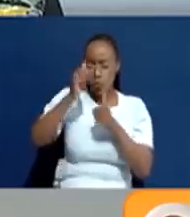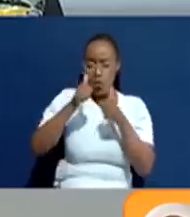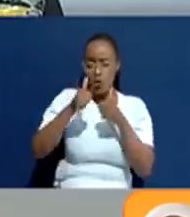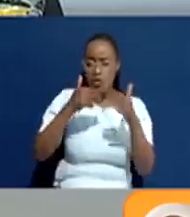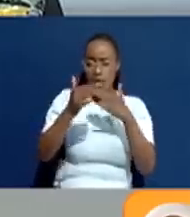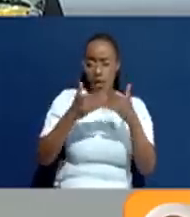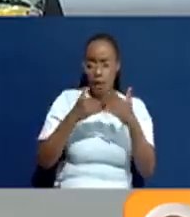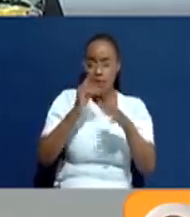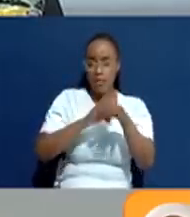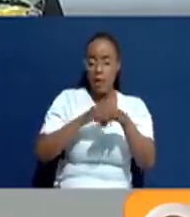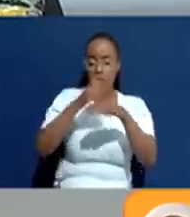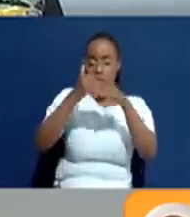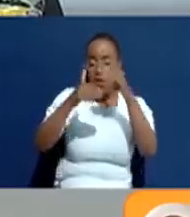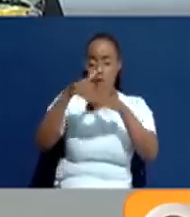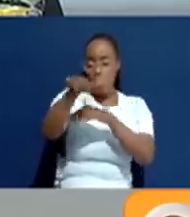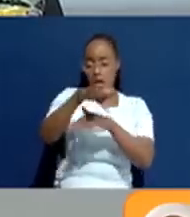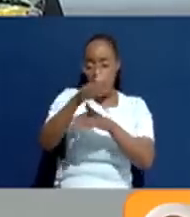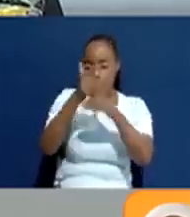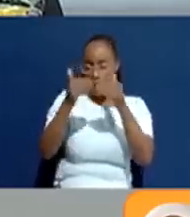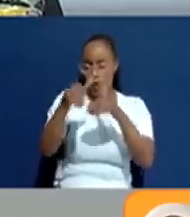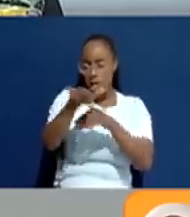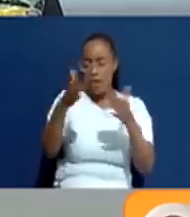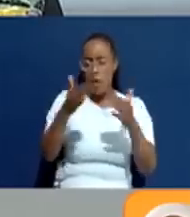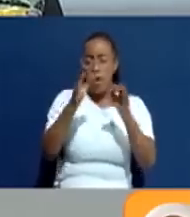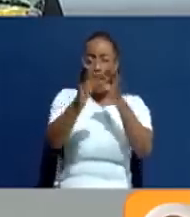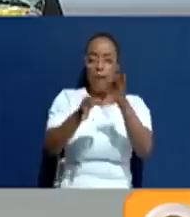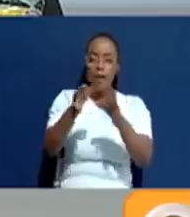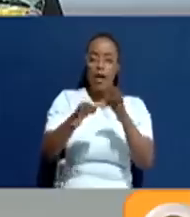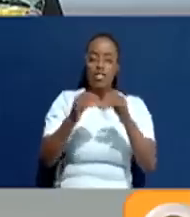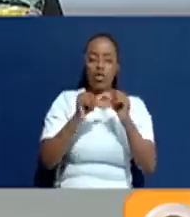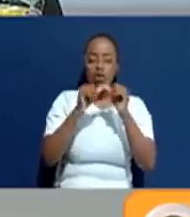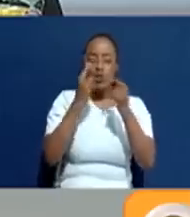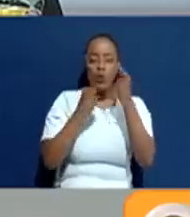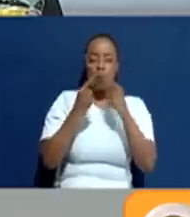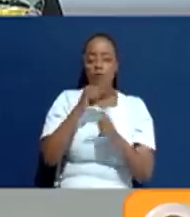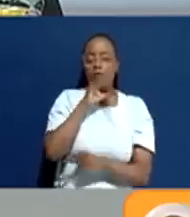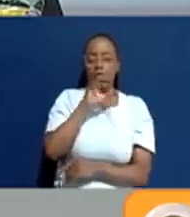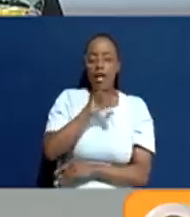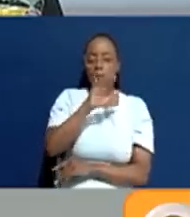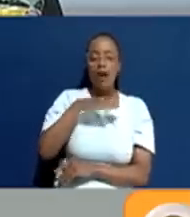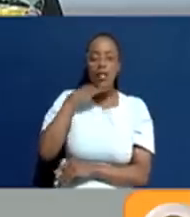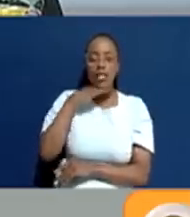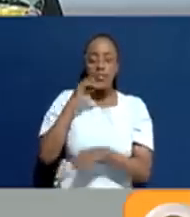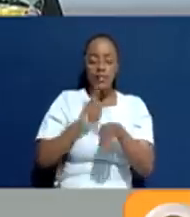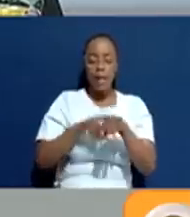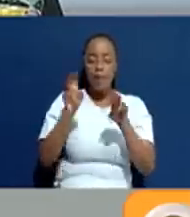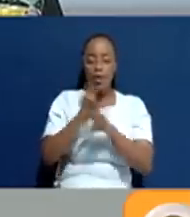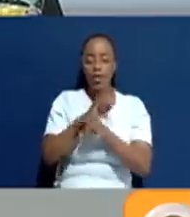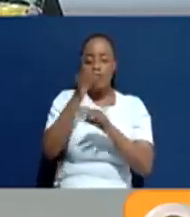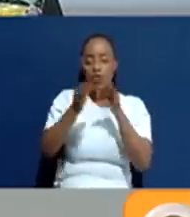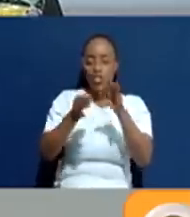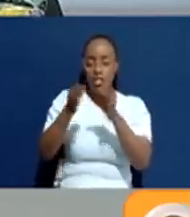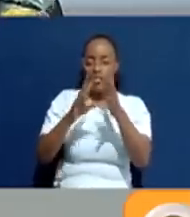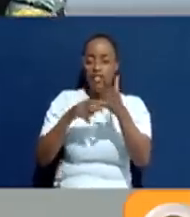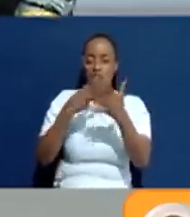moja lilipokuwa likijengwa, mama mmoja mtaani Embakasi bado anaomboleza kifo cha mwanawe, huku juhudi za kutafuta haki zikigonga